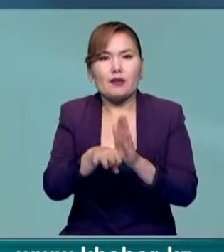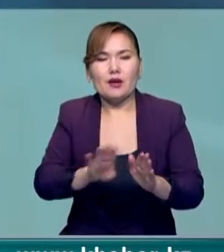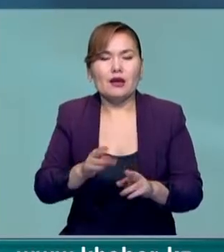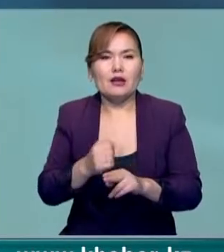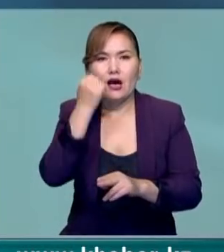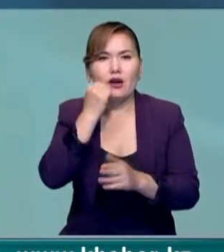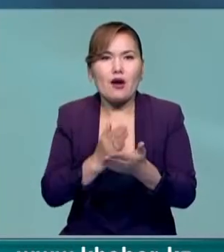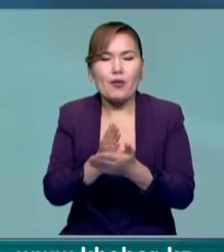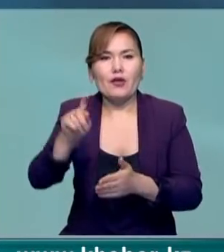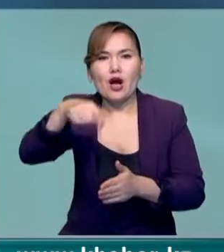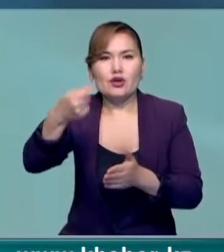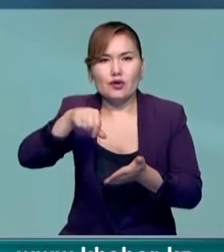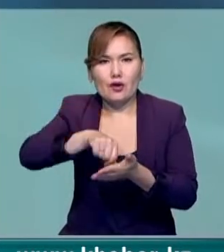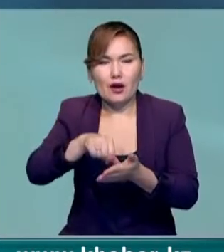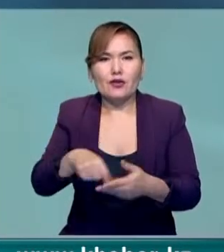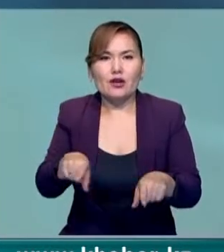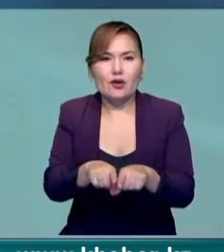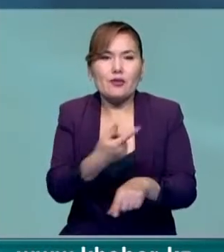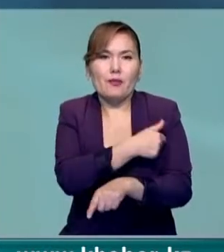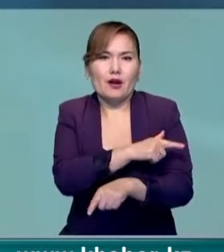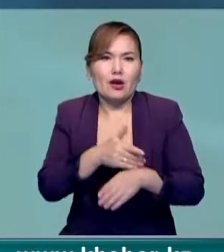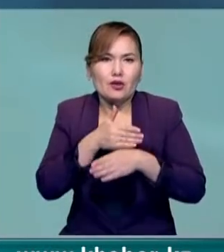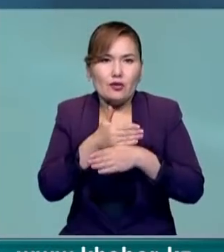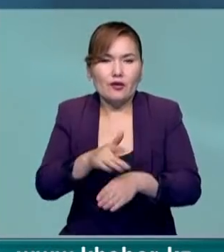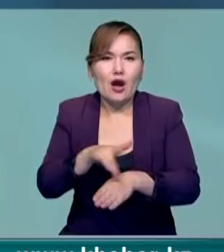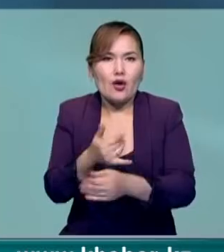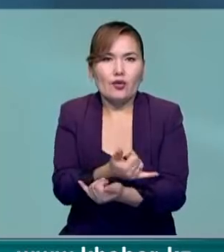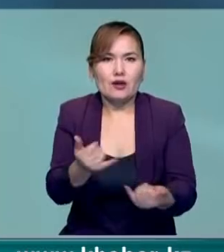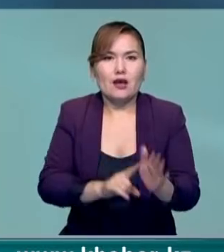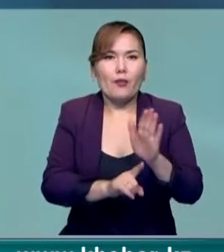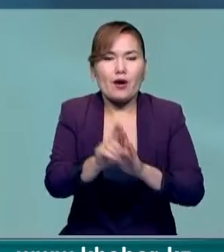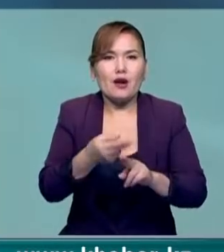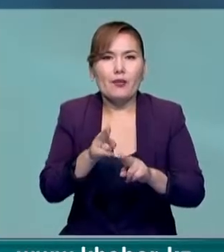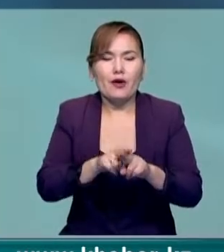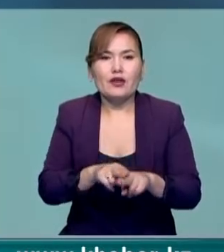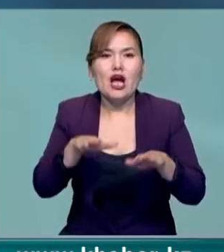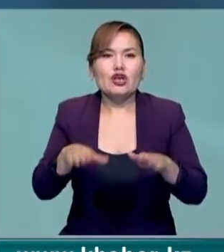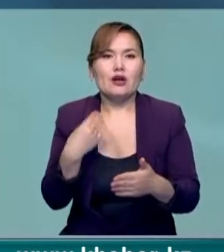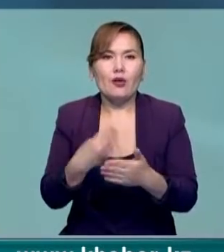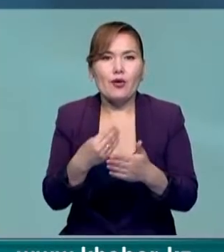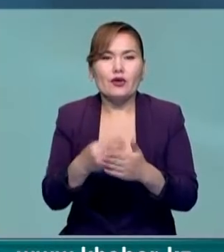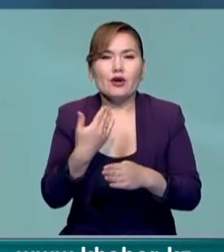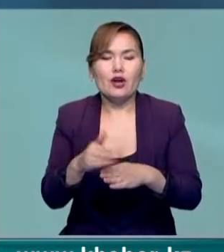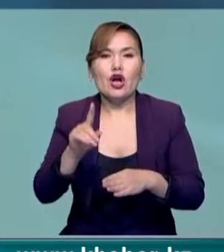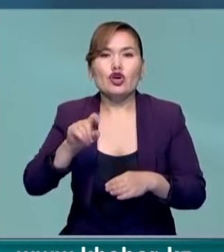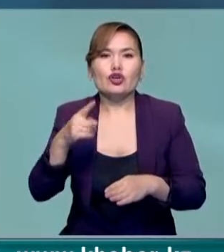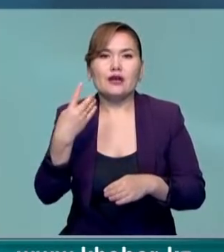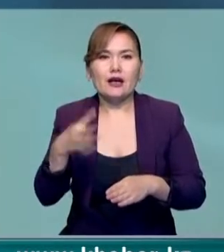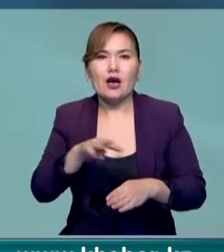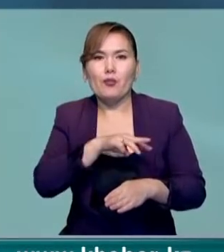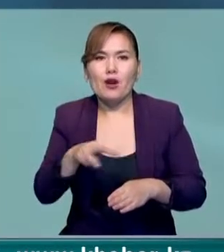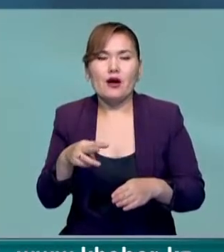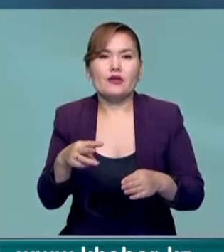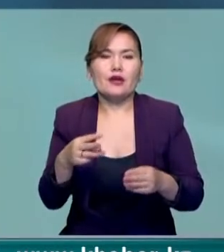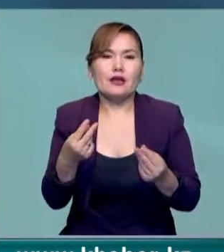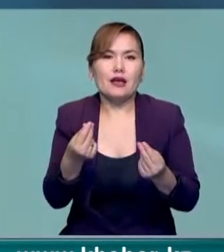оған теңестірілген азаматтарға да медициналық көмек көрсетіле бастады. Бұл мақсатқа орай жергілікті бюджеттен бөлінген 140 миллион теңгеге